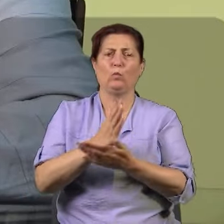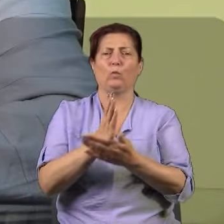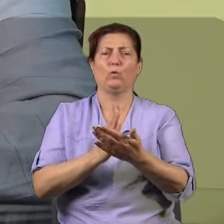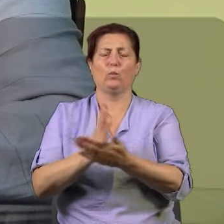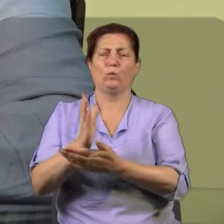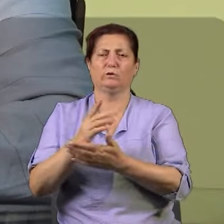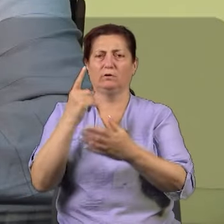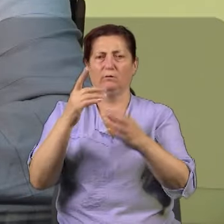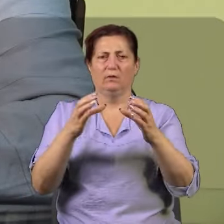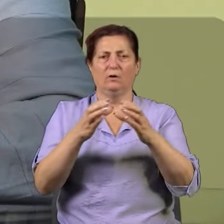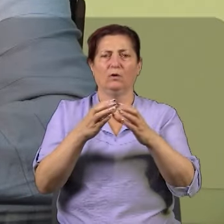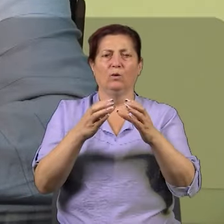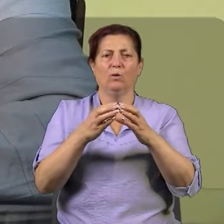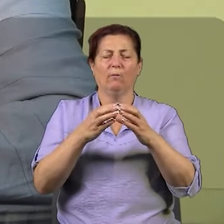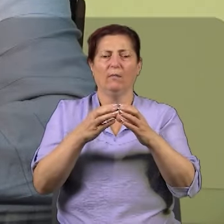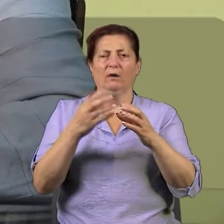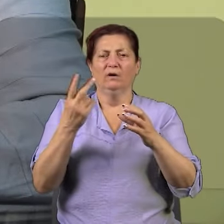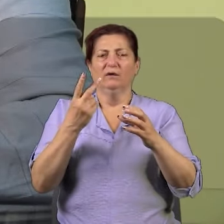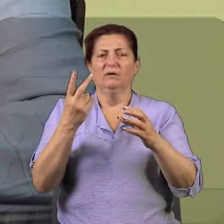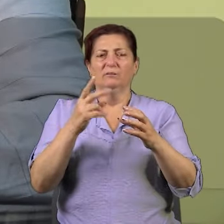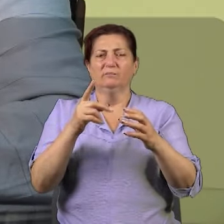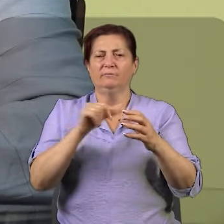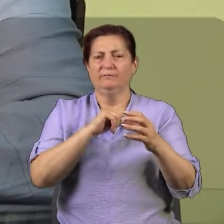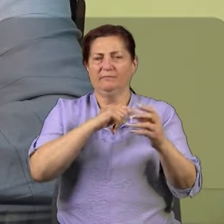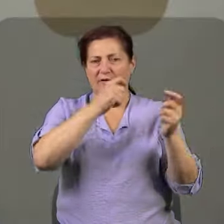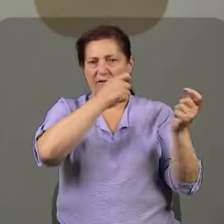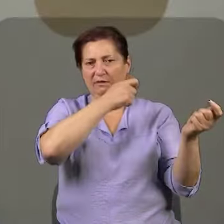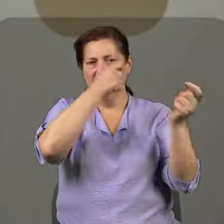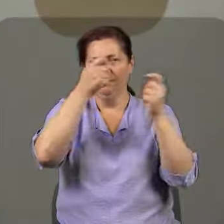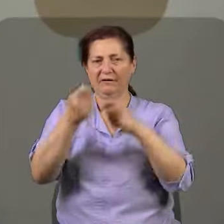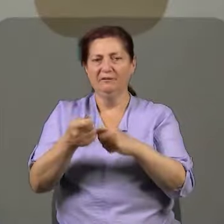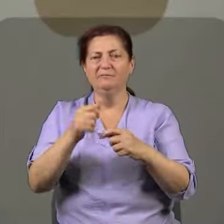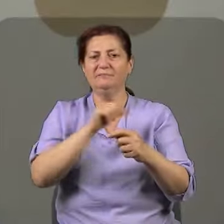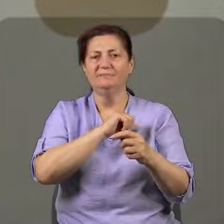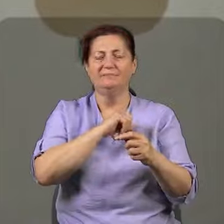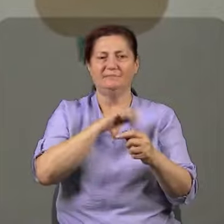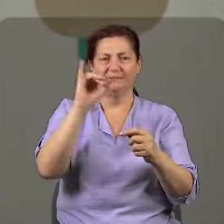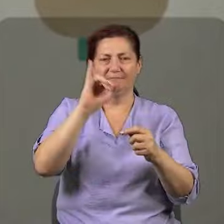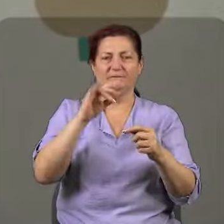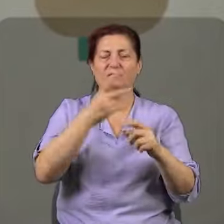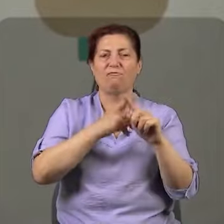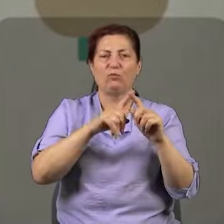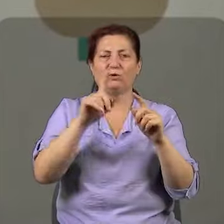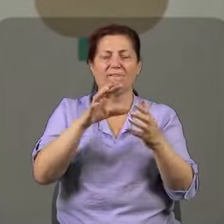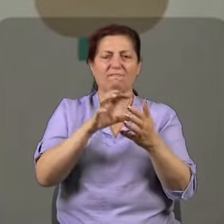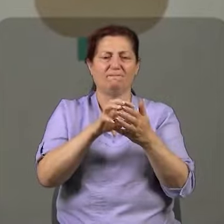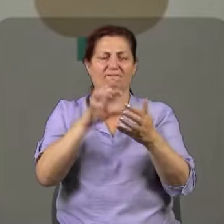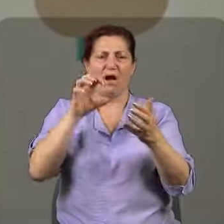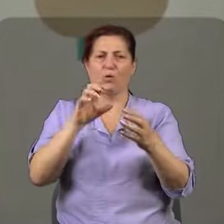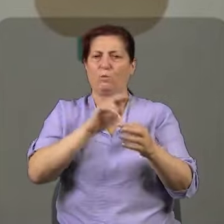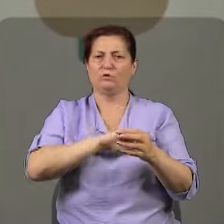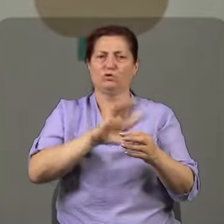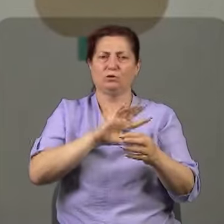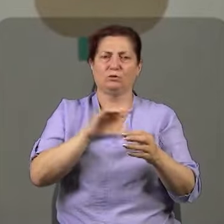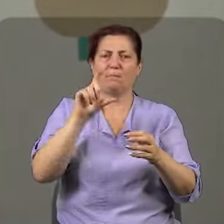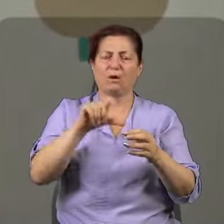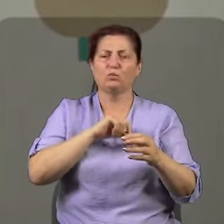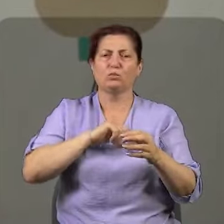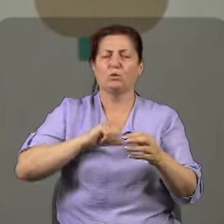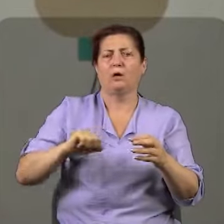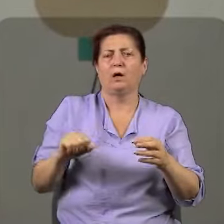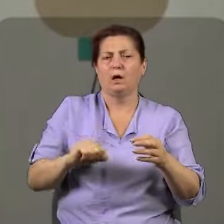ապա մի խումբ ավգոնը, մի փոքր խումբ պետքա ցոր բերել, որ որ ինքը վակուում չաշխատի այդ մի մարդը, ինքը